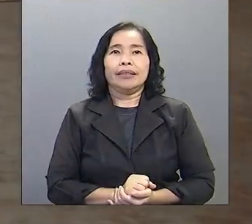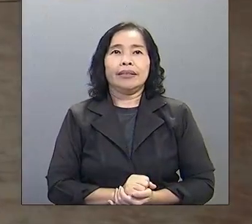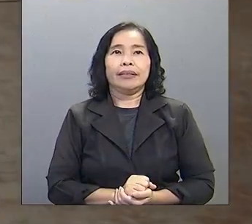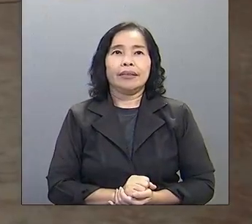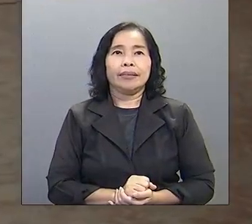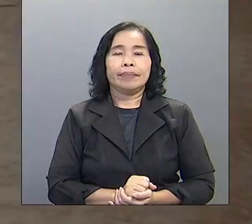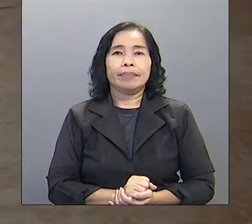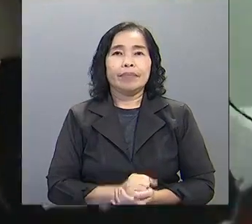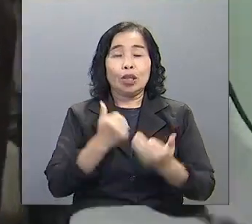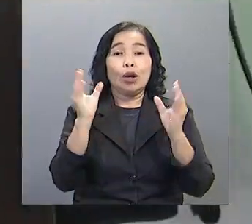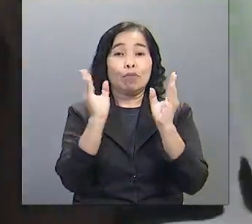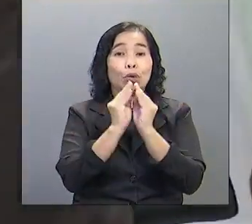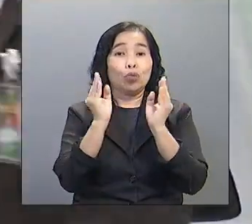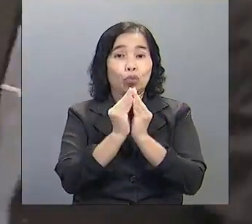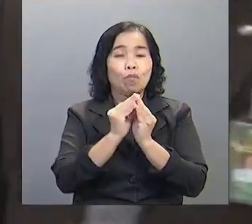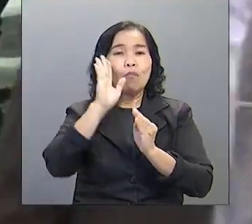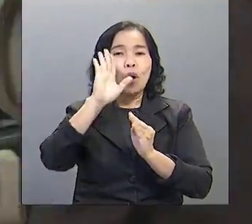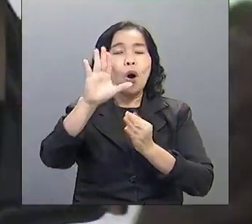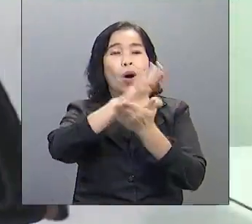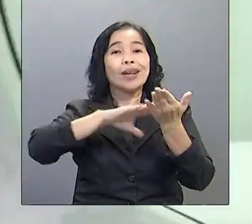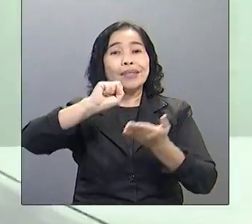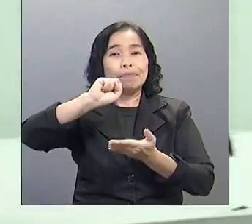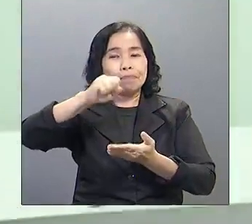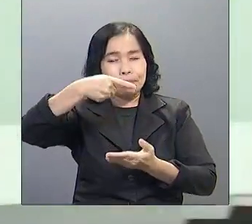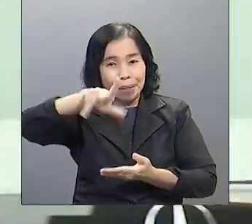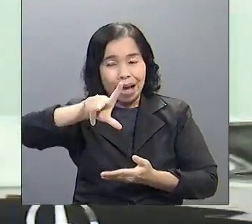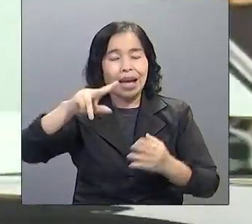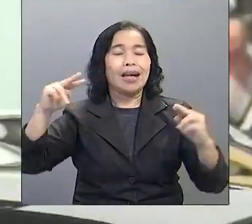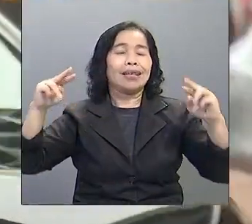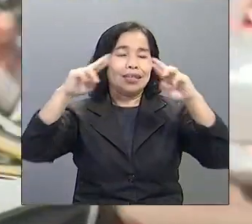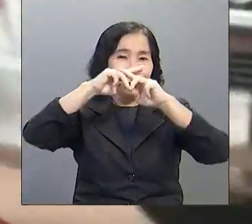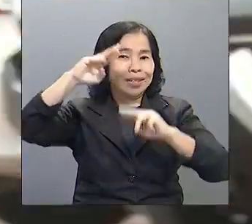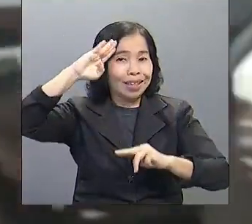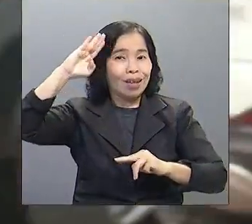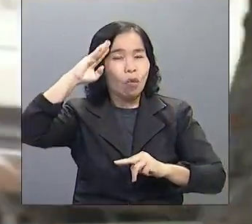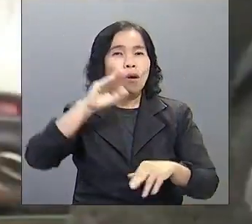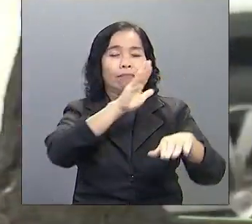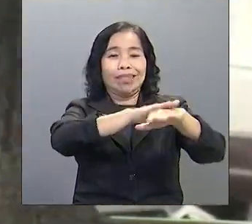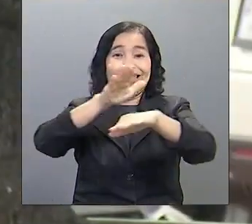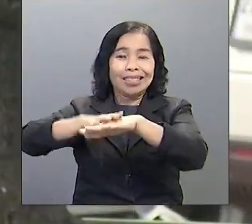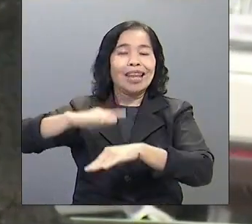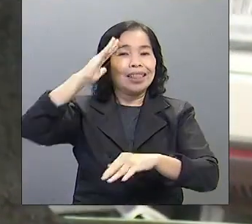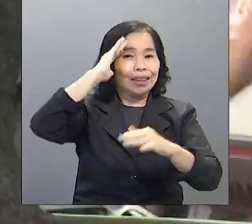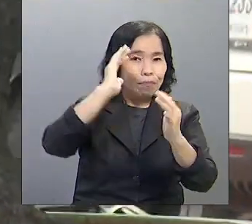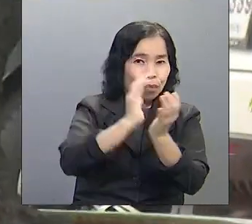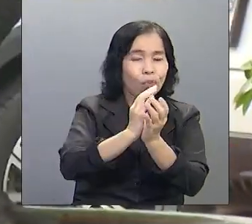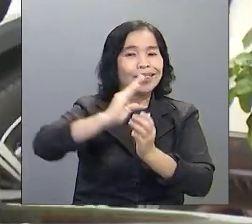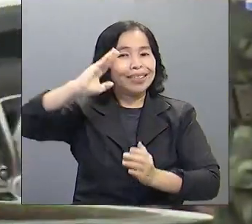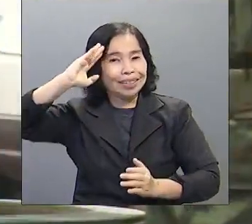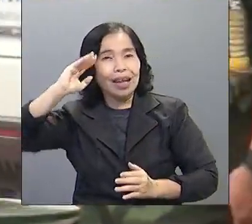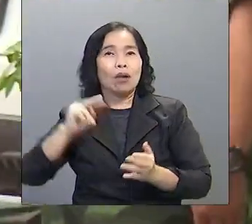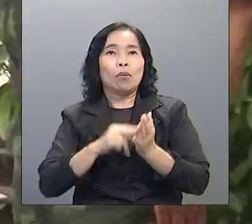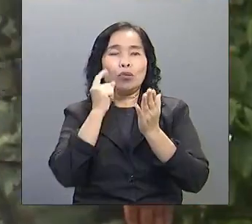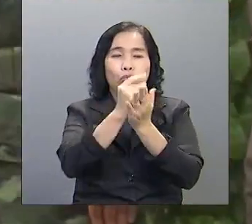ที่การประชุมสภากลาโหมนายกรัฐมนตรีก็ได้กำชับไปยังเหล่าทัพและสำนักงานตำรวจแห่งชาตินะคะในการให้ความ